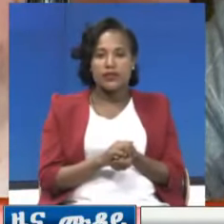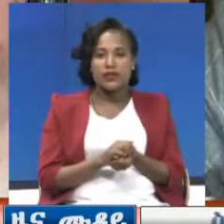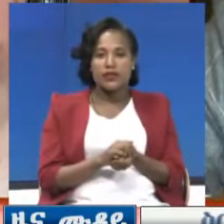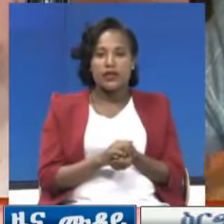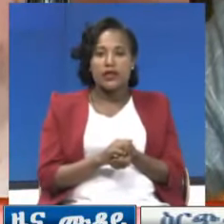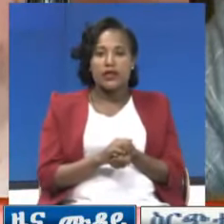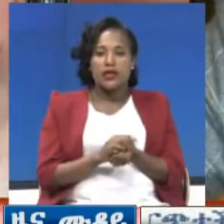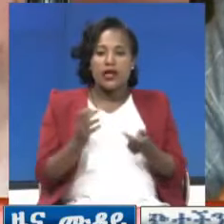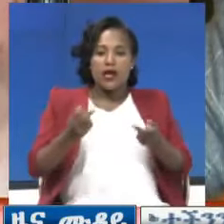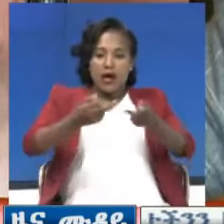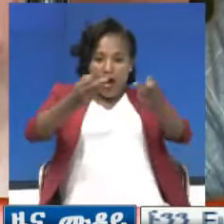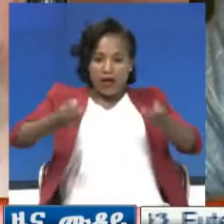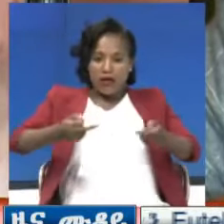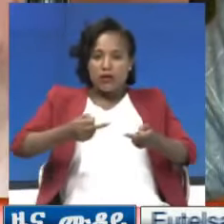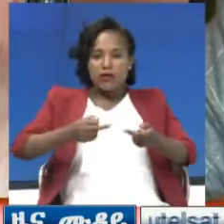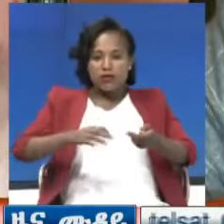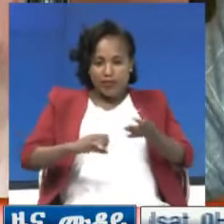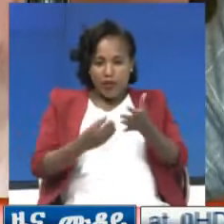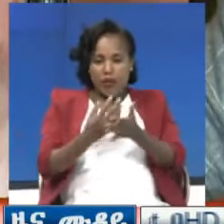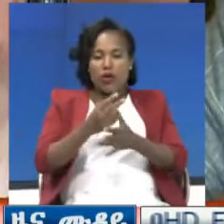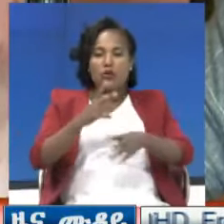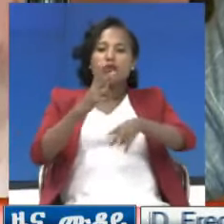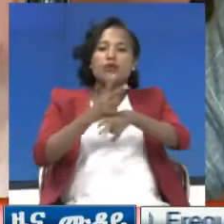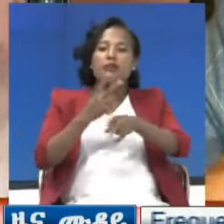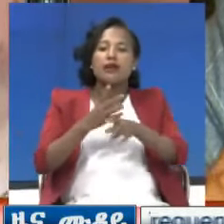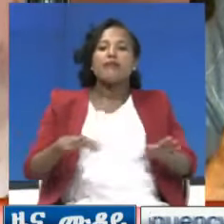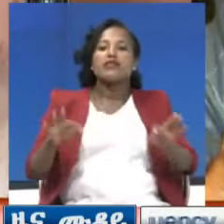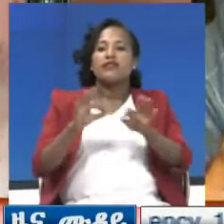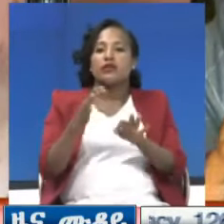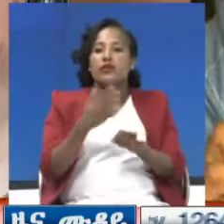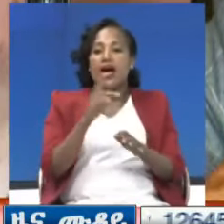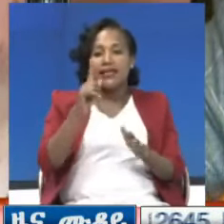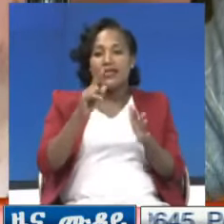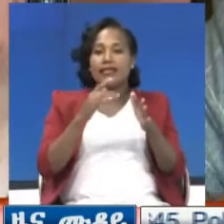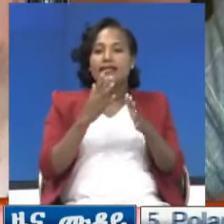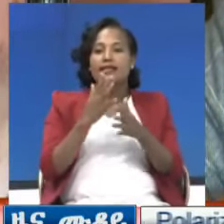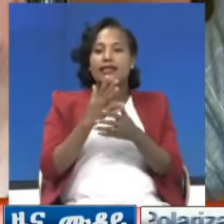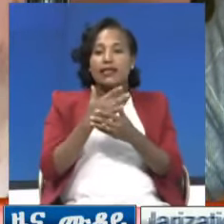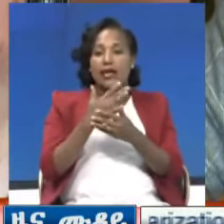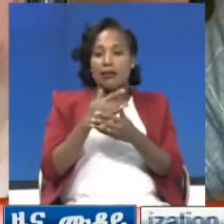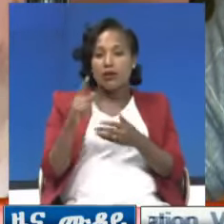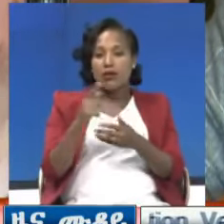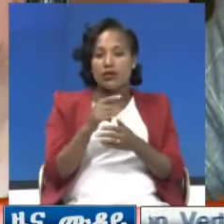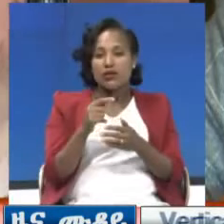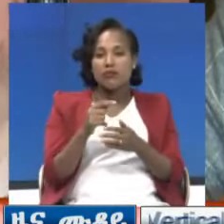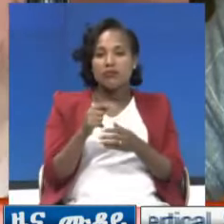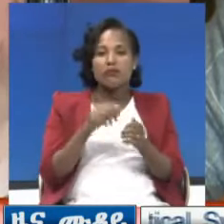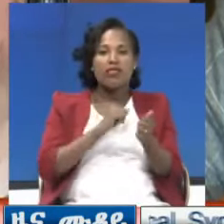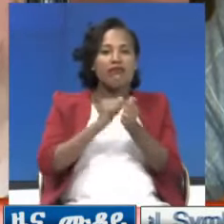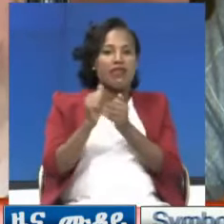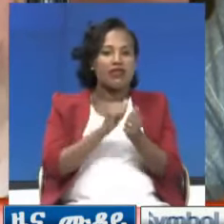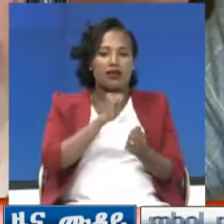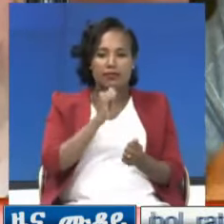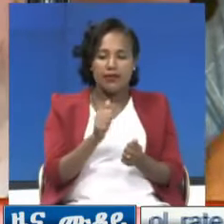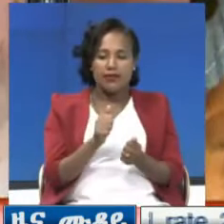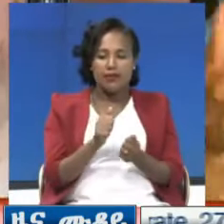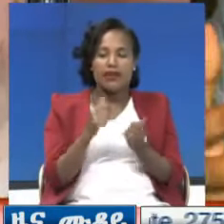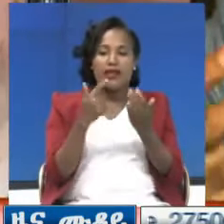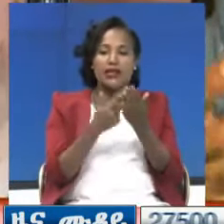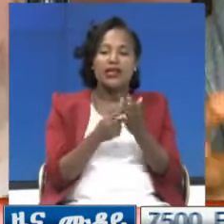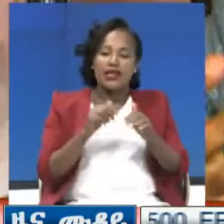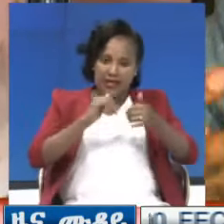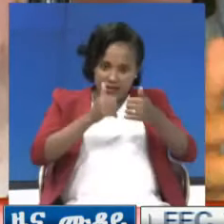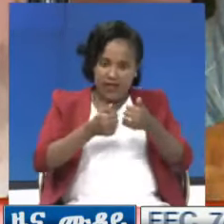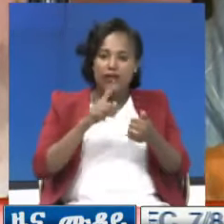የሐይቅ ባንኩን ራሱ መጠበቅም የሚያስፈልገው ነገር ነው። አንድ ቅጠልም ቢሆን ተንሳፋ መጥፋት የለባትም። ይህን እንዴት